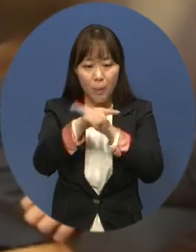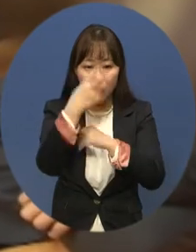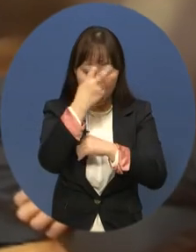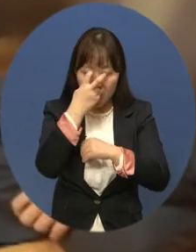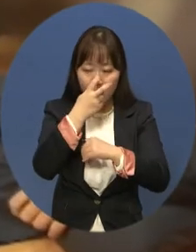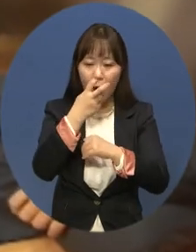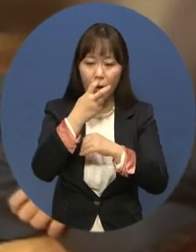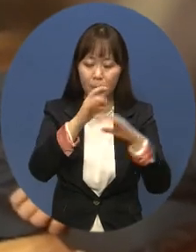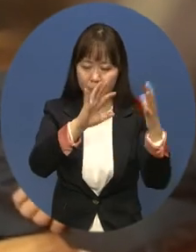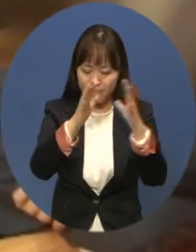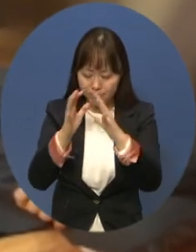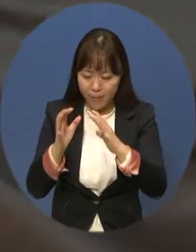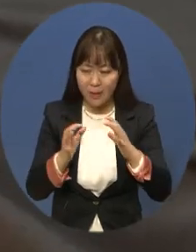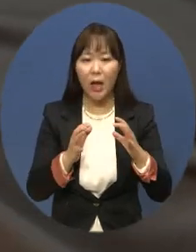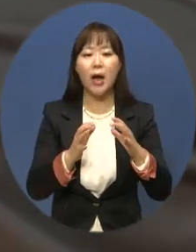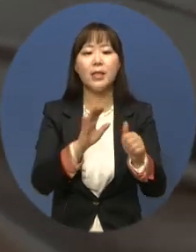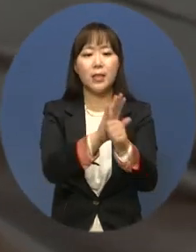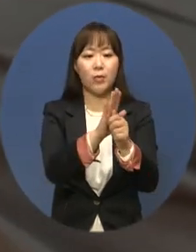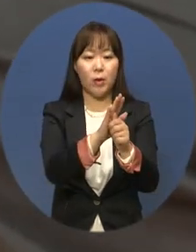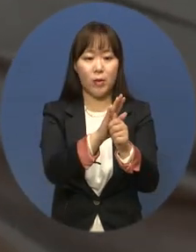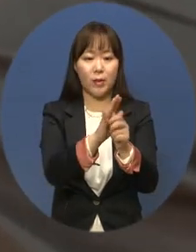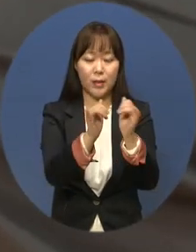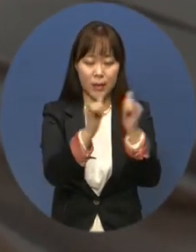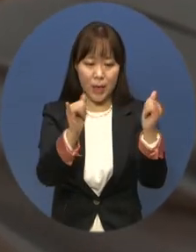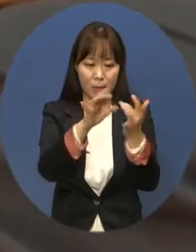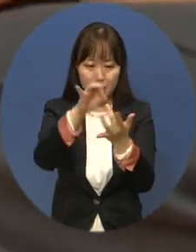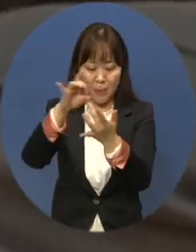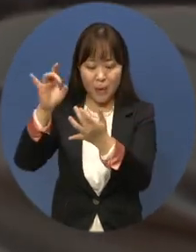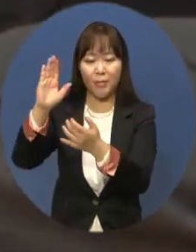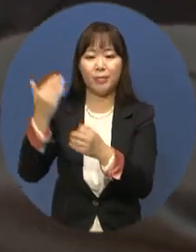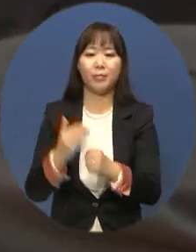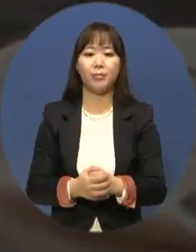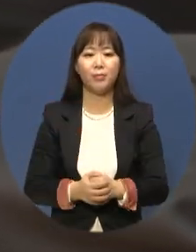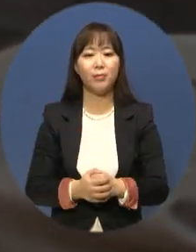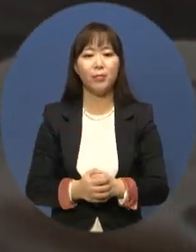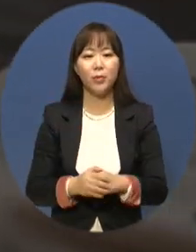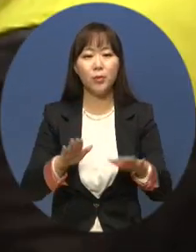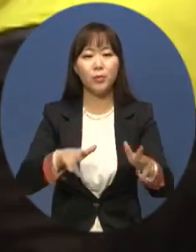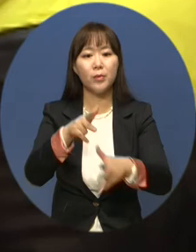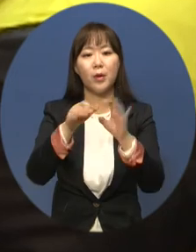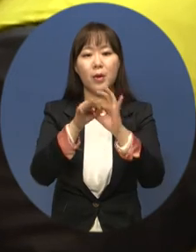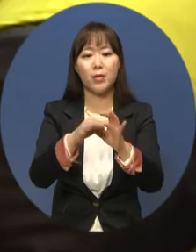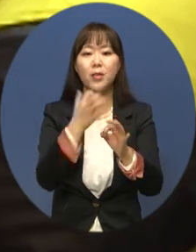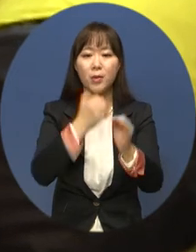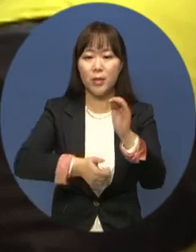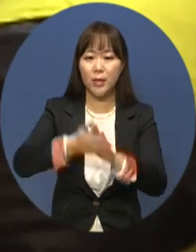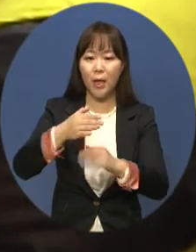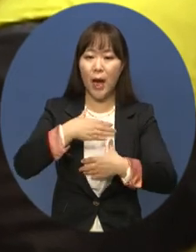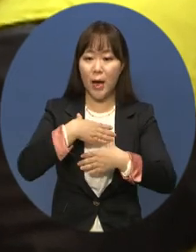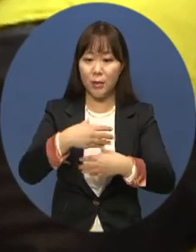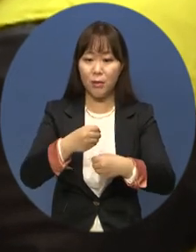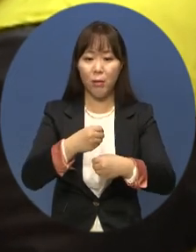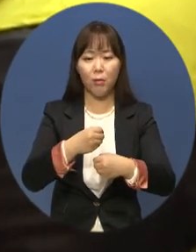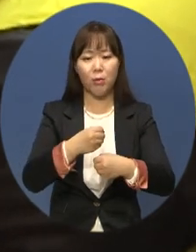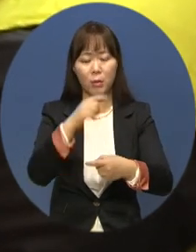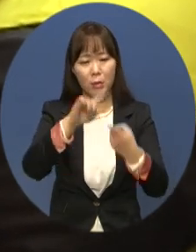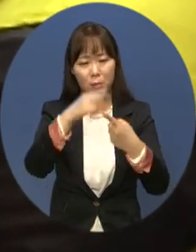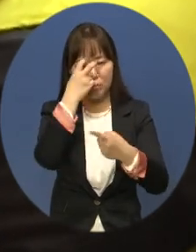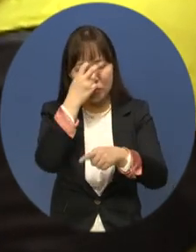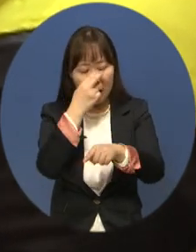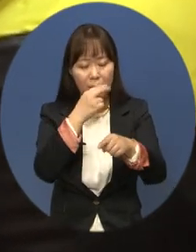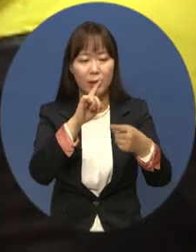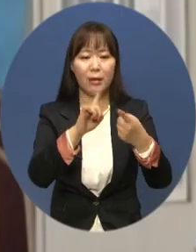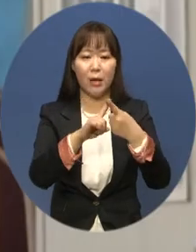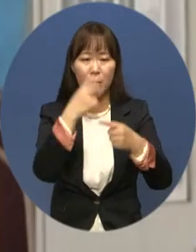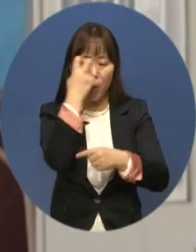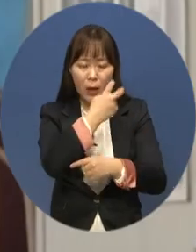선정 회의를 거쳐 지원 대상 가구를 손 정합니다 이번 사업에 대해 서울시는 안전 취약계층에 대한 지속적인